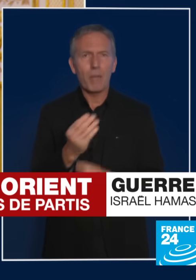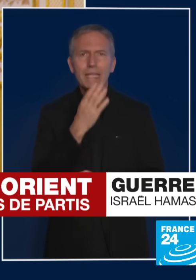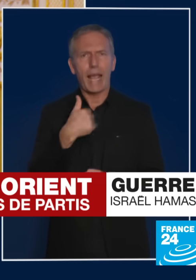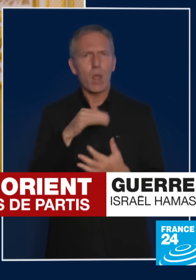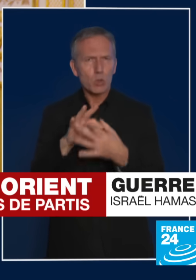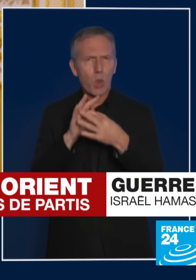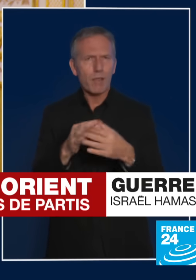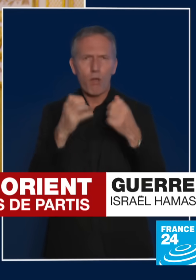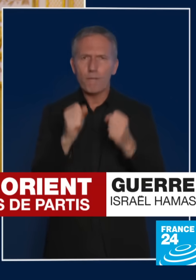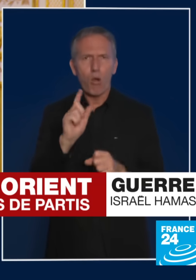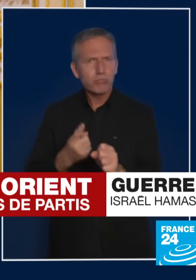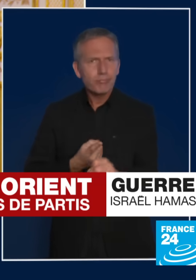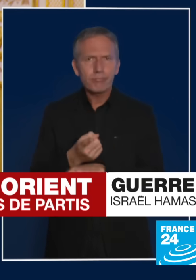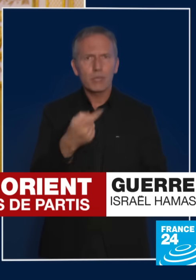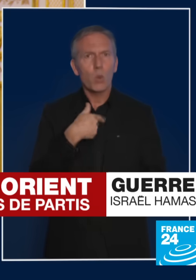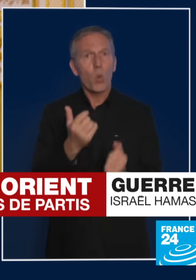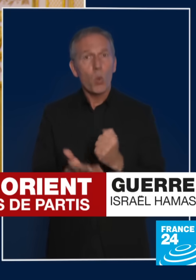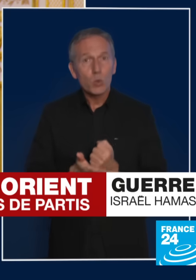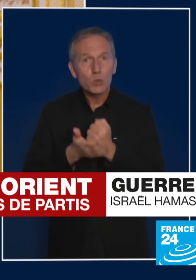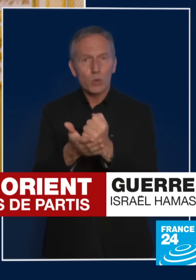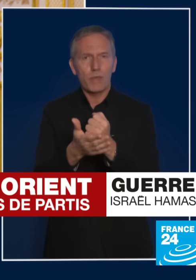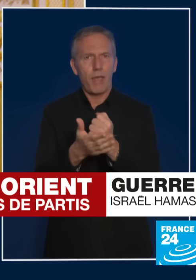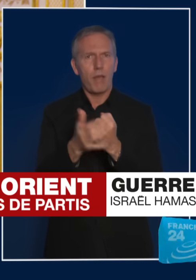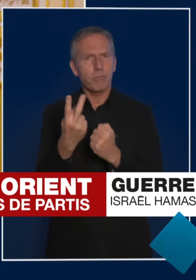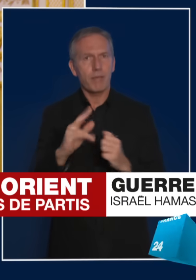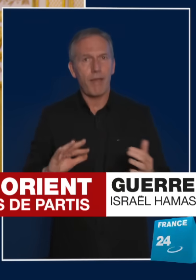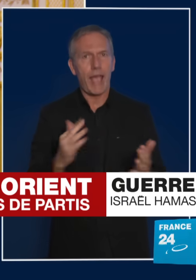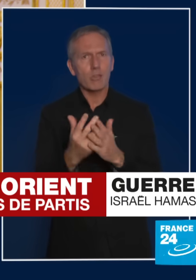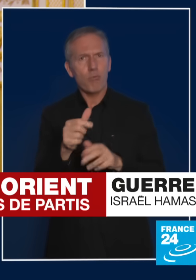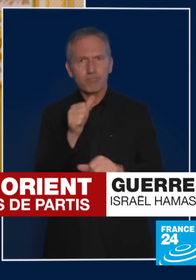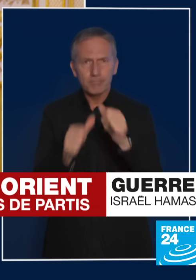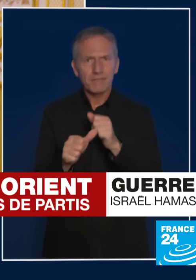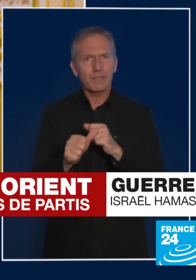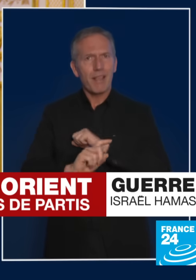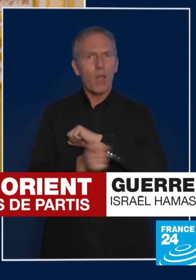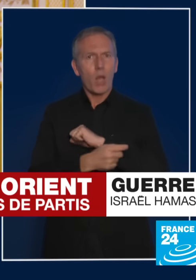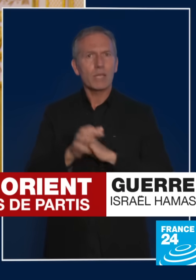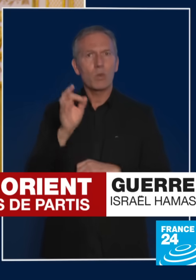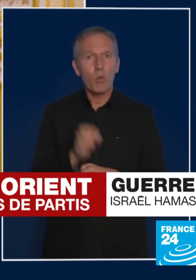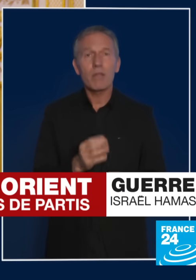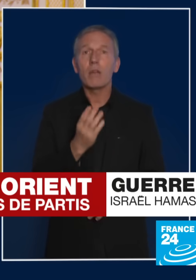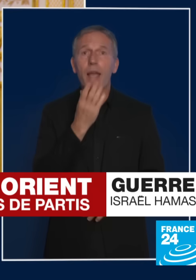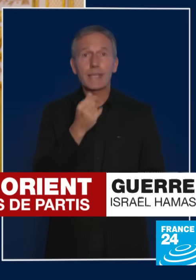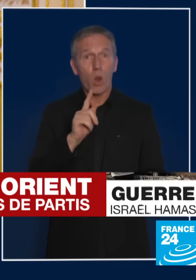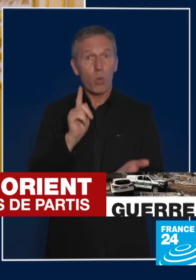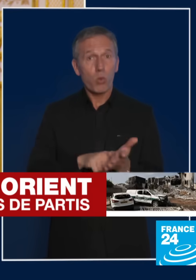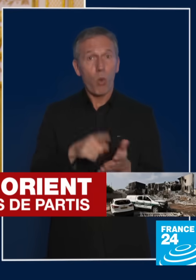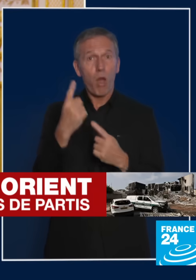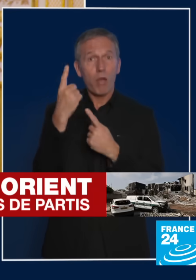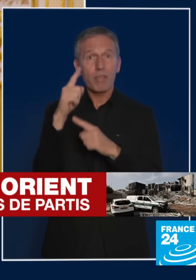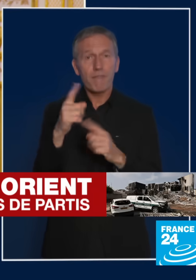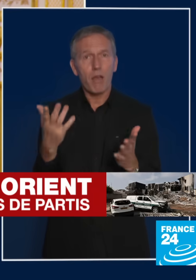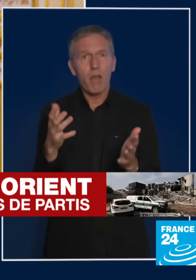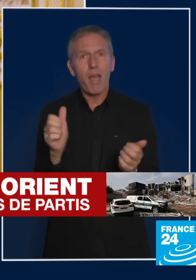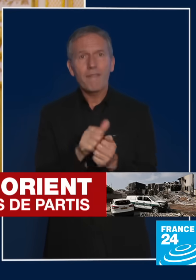faille et de notre soutien dans sa réponse légitime aux actes terroristes Israël a le droit de se défendre en